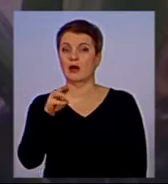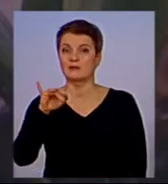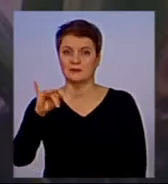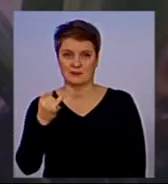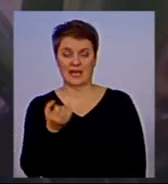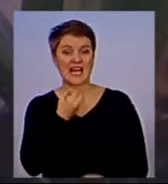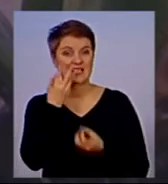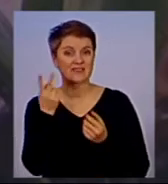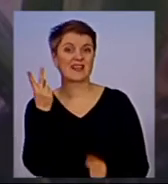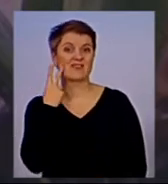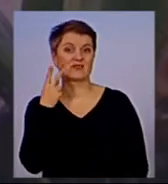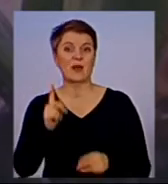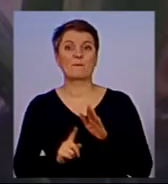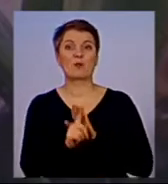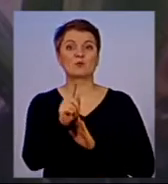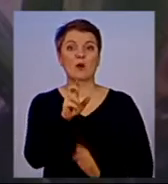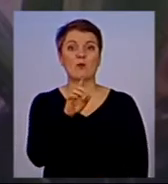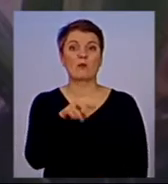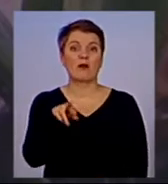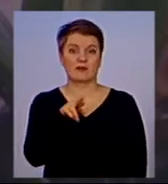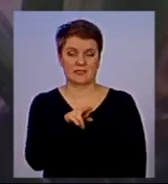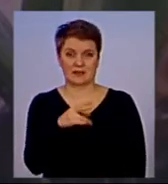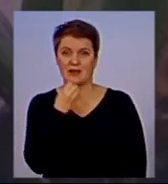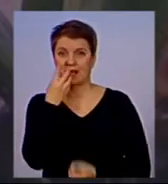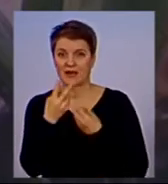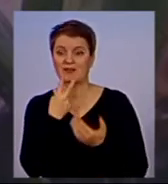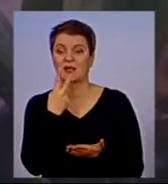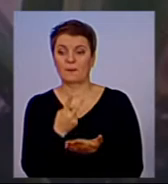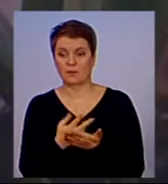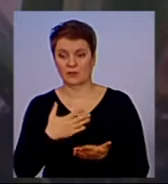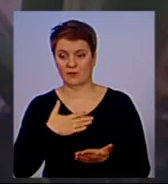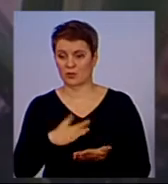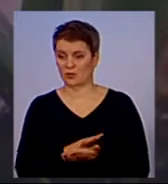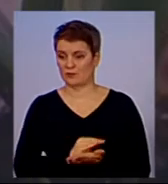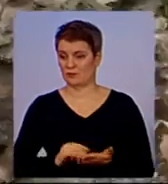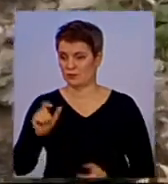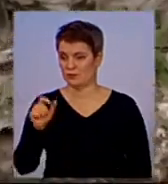лютого або на початку березня. Зимові квіти бачив Віталій Аністратенко.